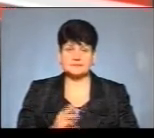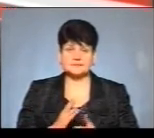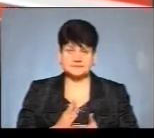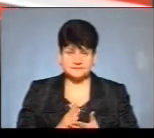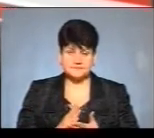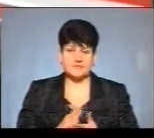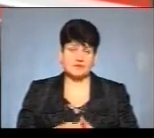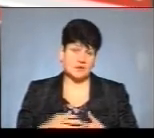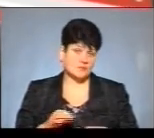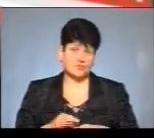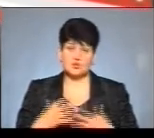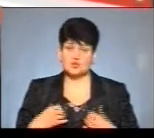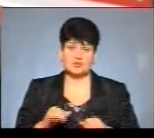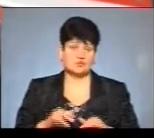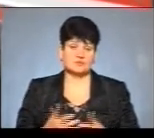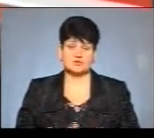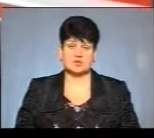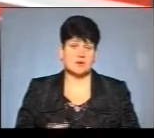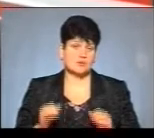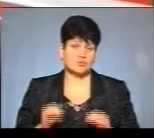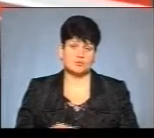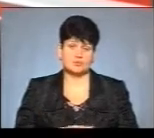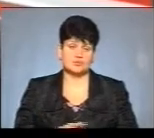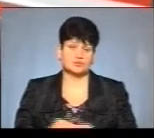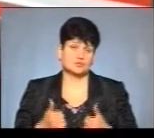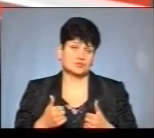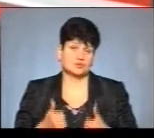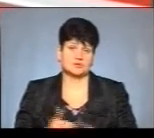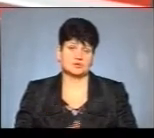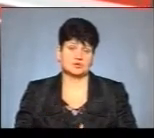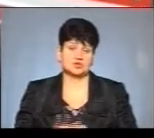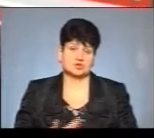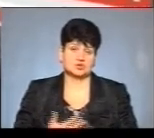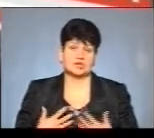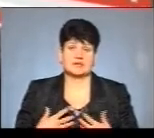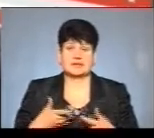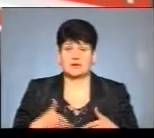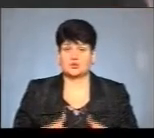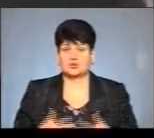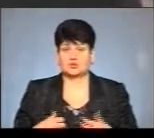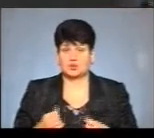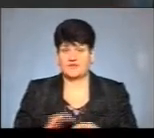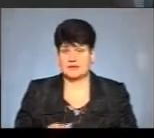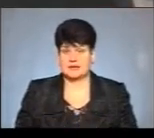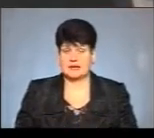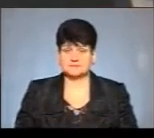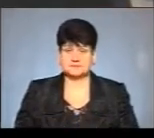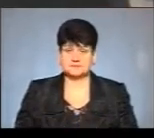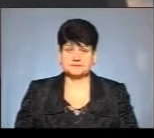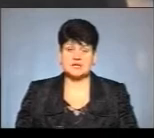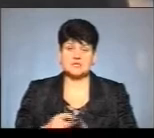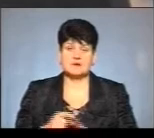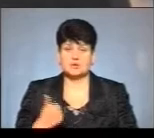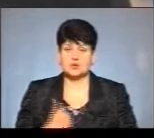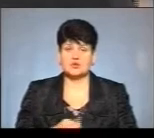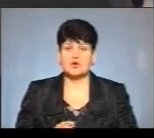може вести здоровий спосіб життя, може абсолютно жити довго і щасливо, і народжувати здорових дітей. Це дуже важливо. За словами головного